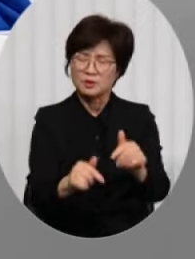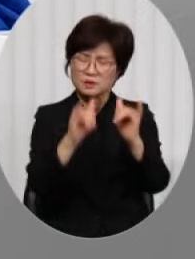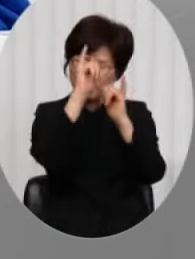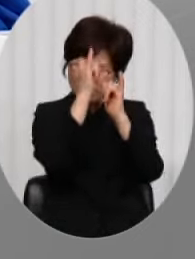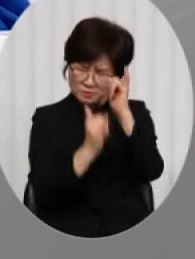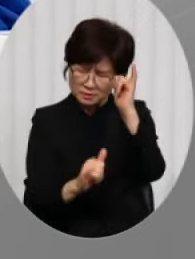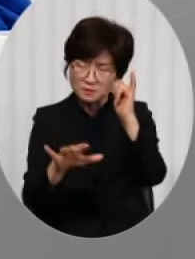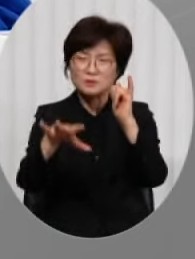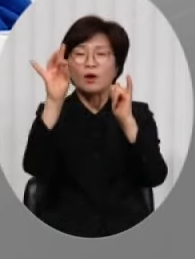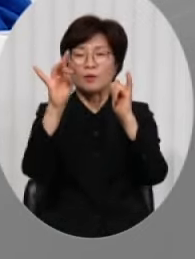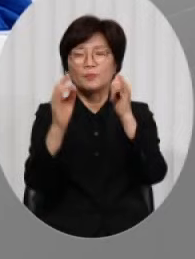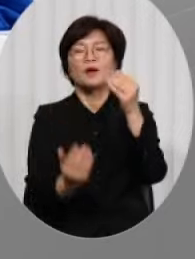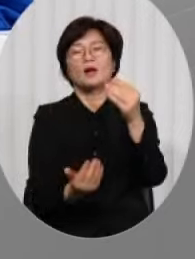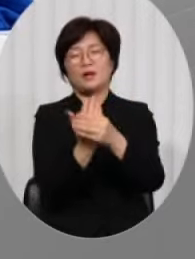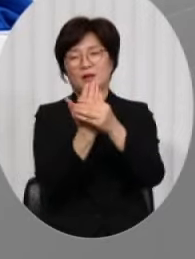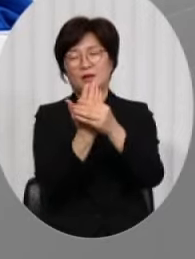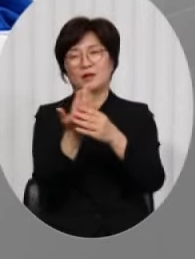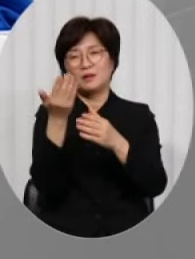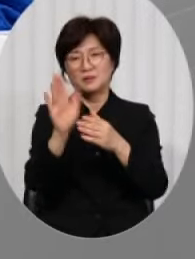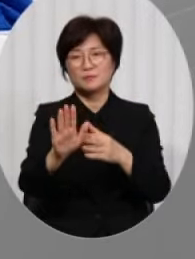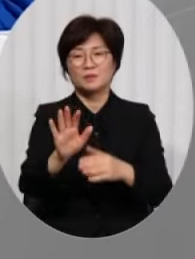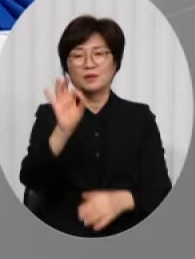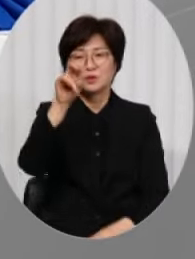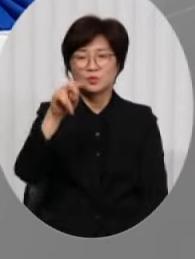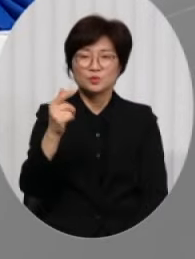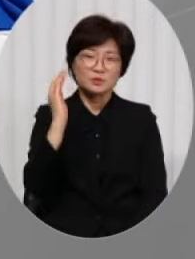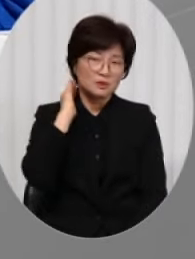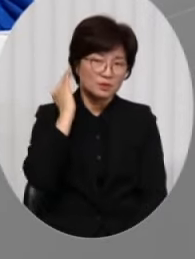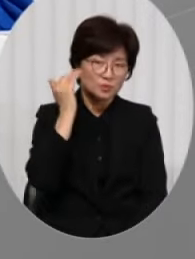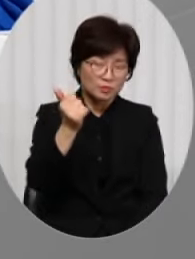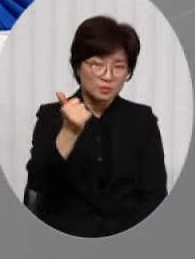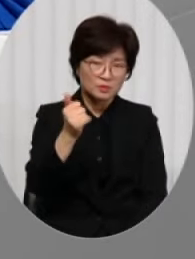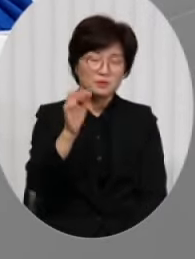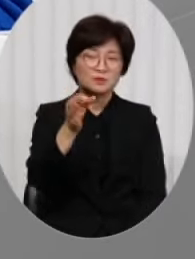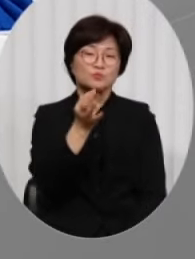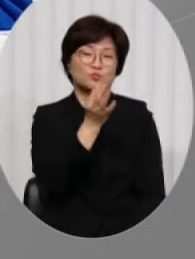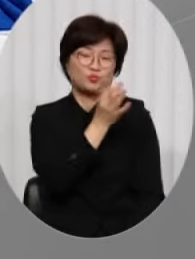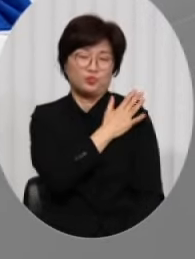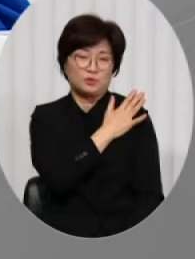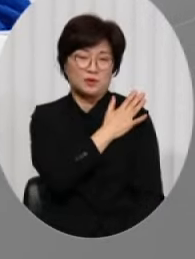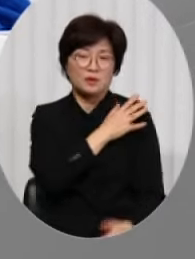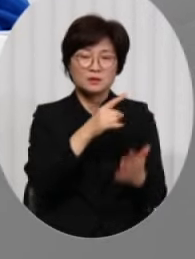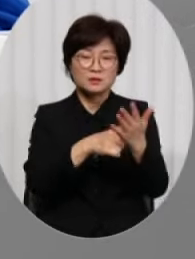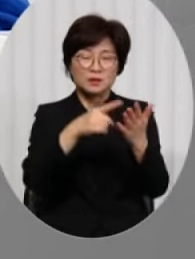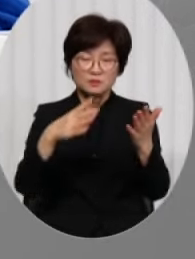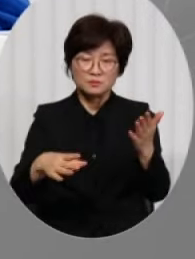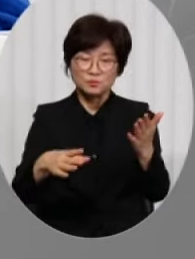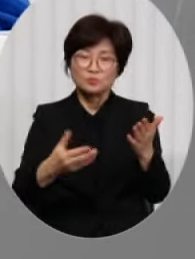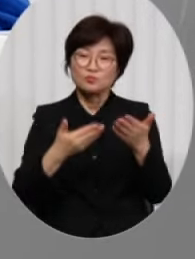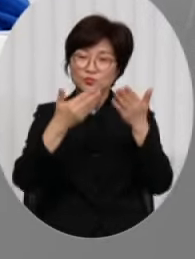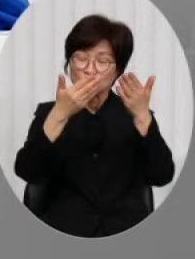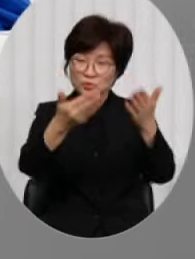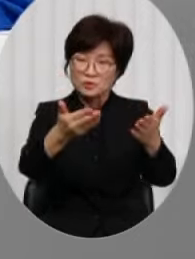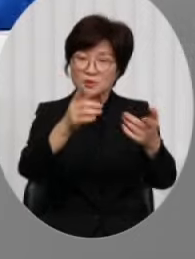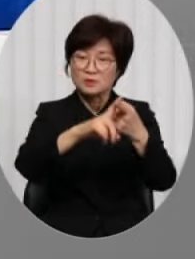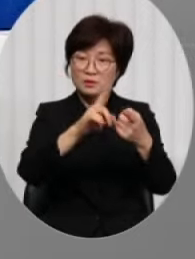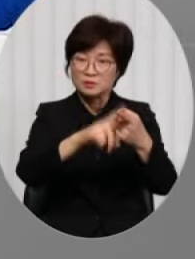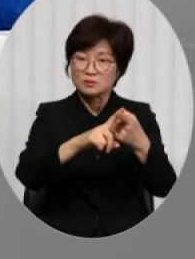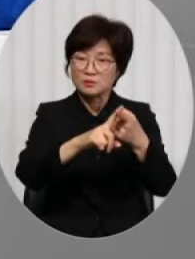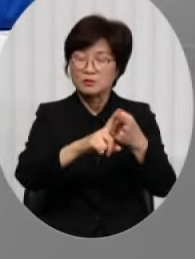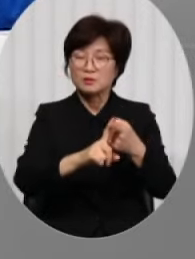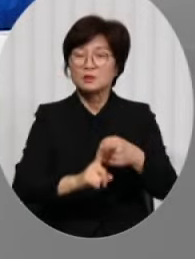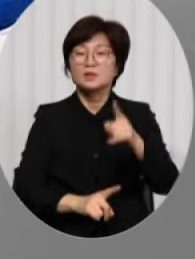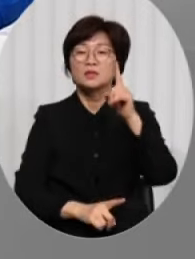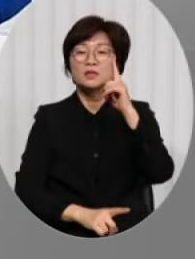일들이 발생했어요. 그런데도 대통령은 부자 감세도 부족하다 싶었는지 최근에 민생토론회 이름을 해가지고